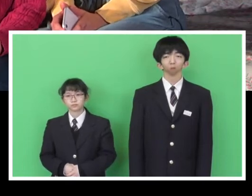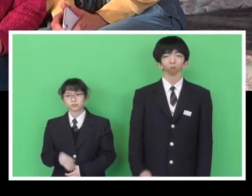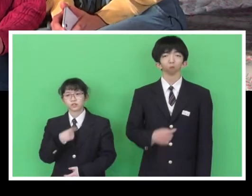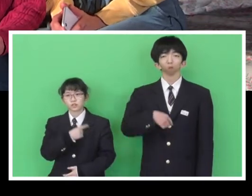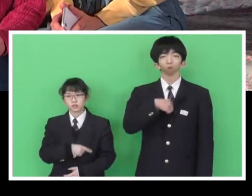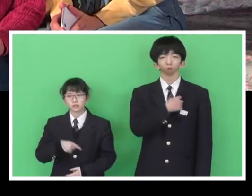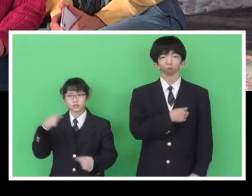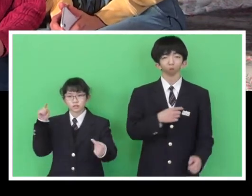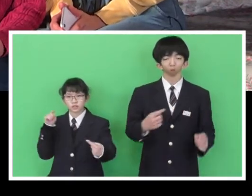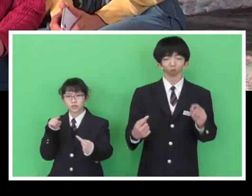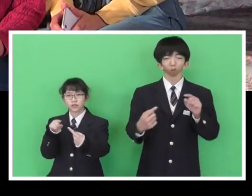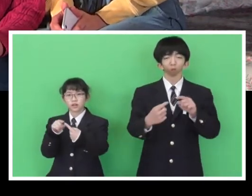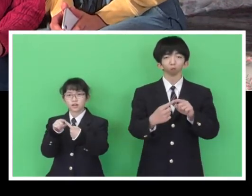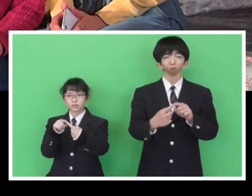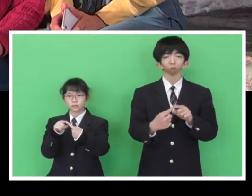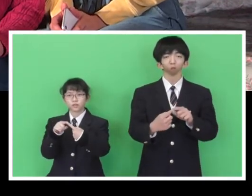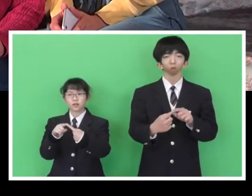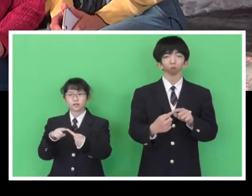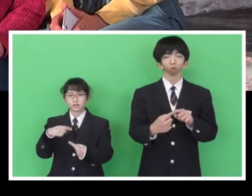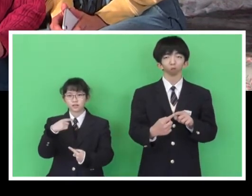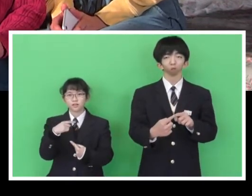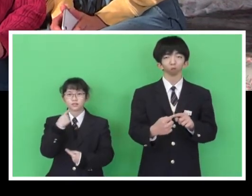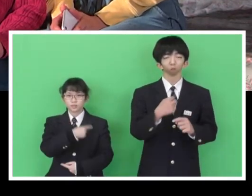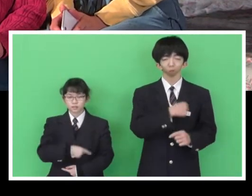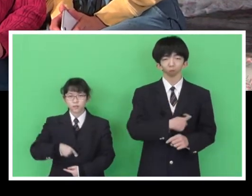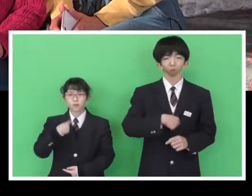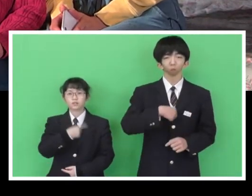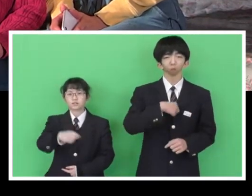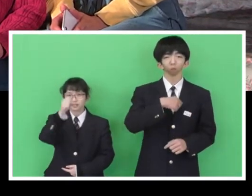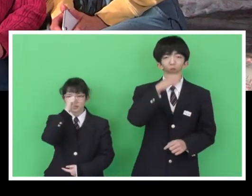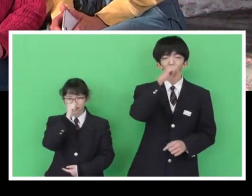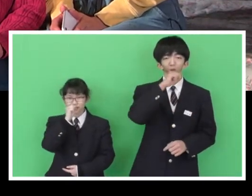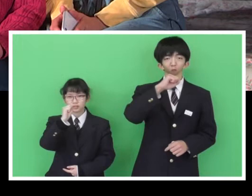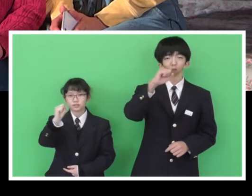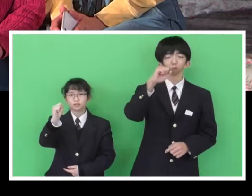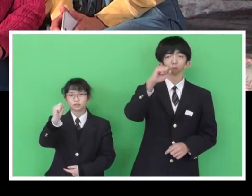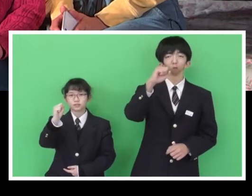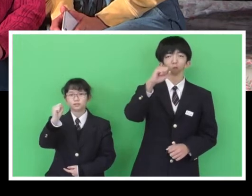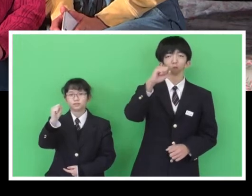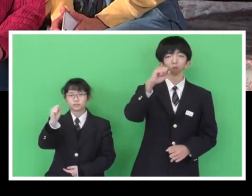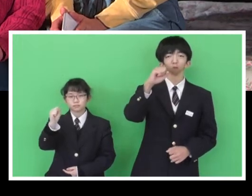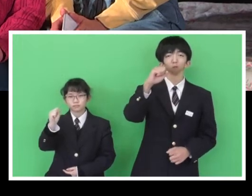心が通じ合うって気持ちいい。